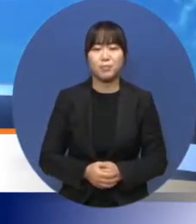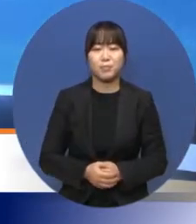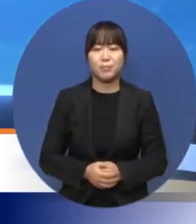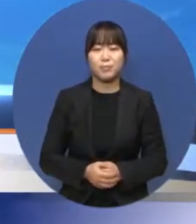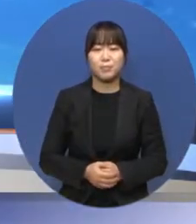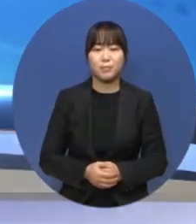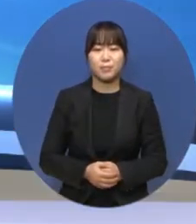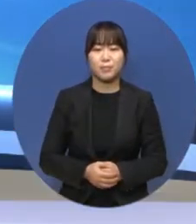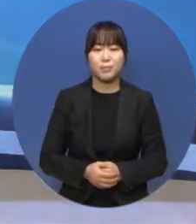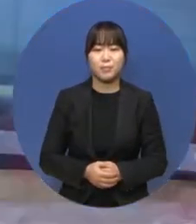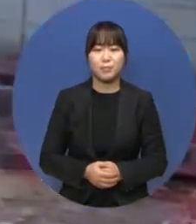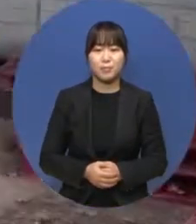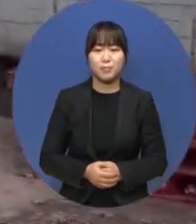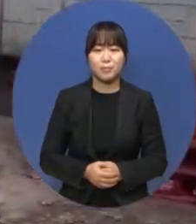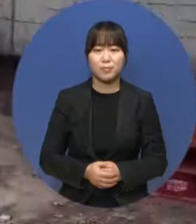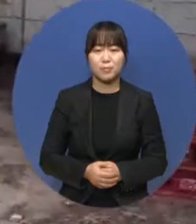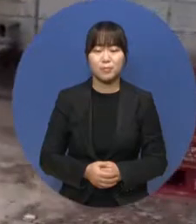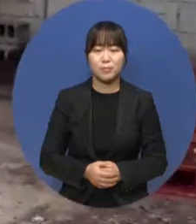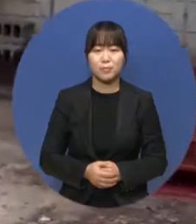기자입니다